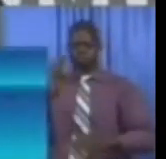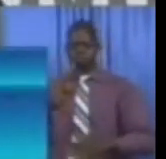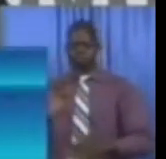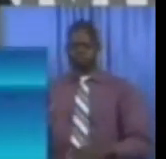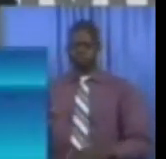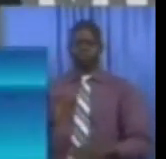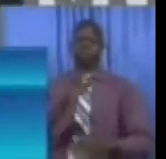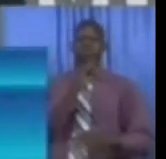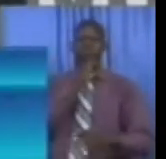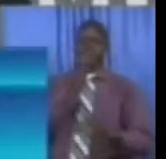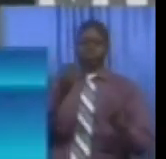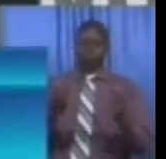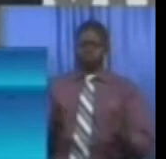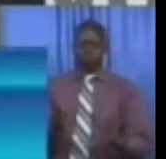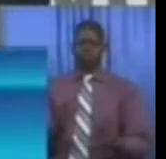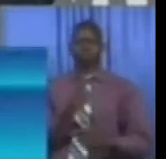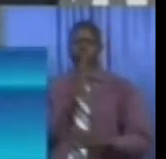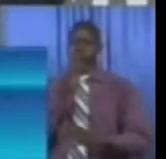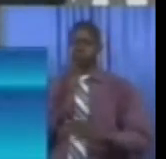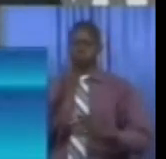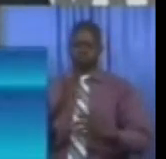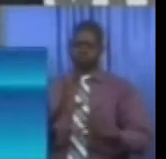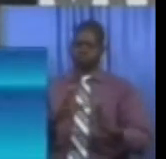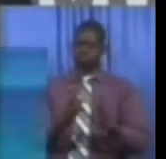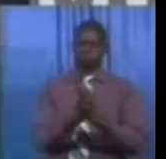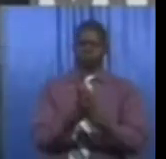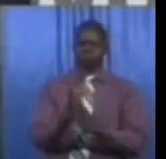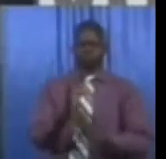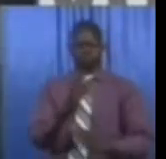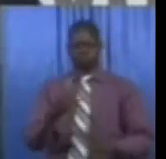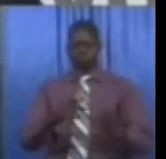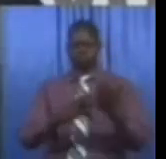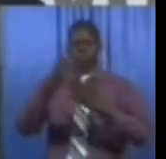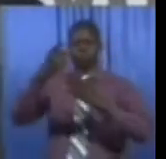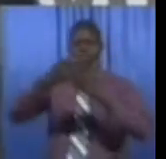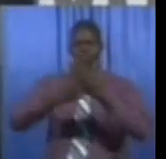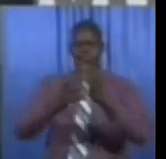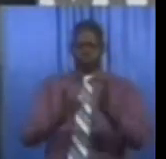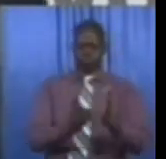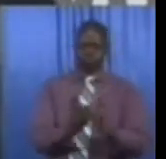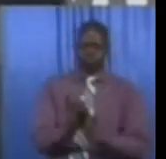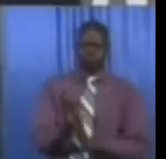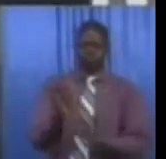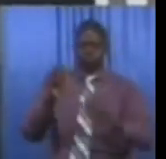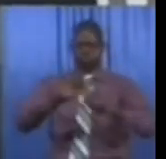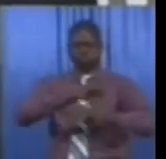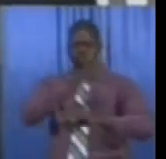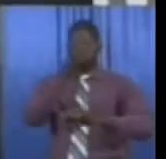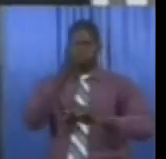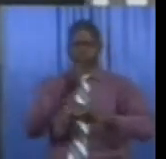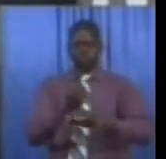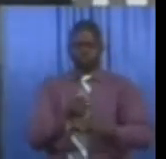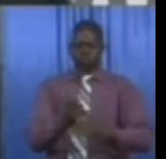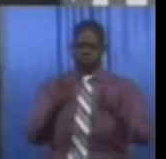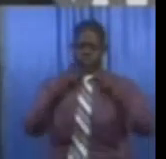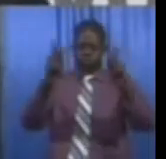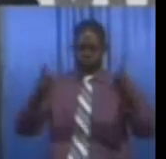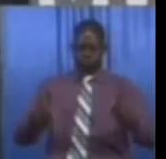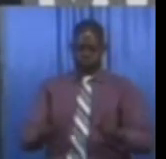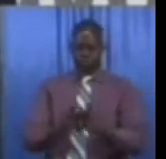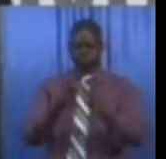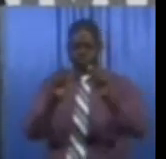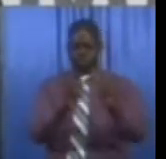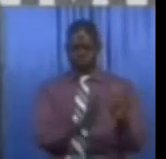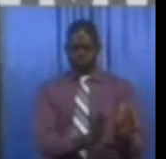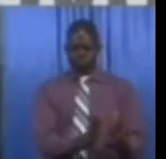sont saturées. Donc il y a eu un programme d'extension à Ouaga et à ce niveau, nous avons déjà pu installer les bornes parcellaires, nous avons pu aménager